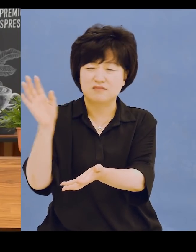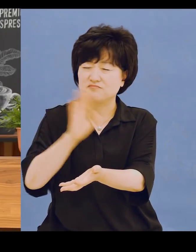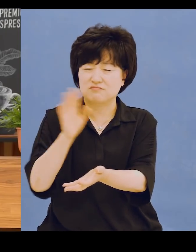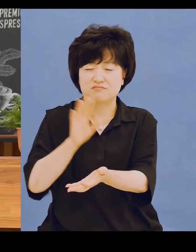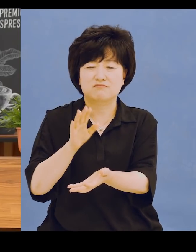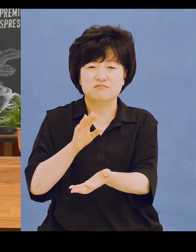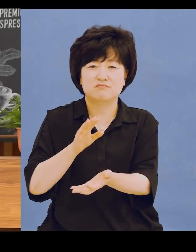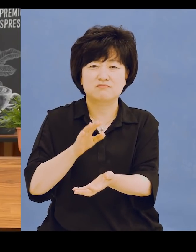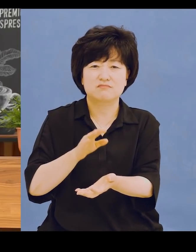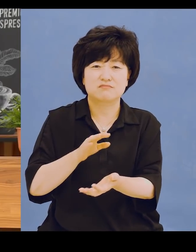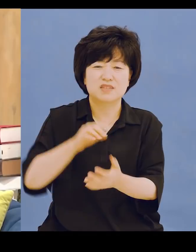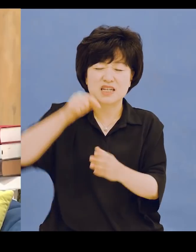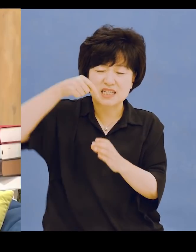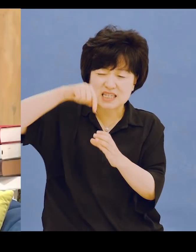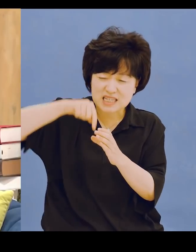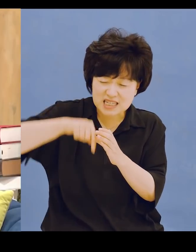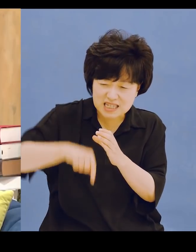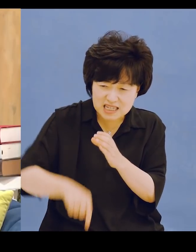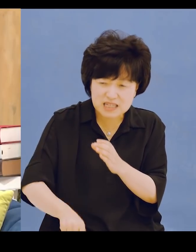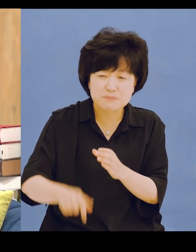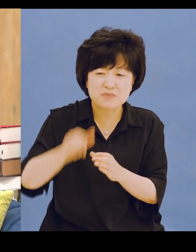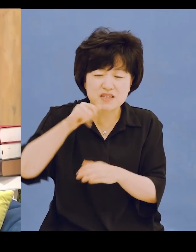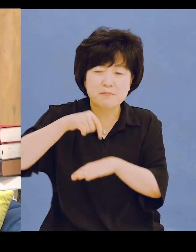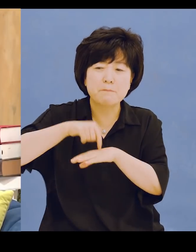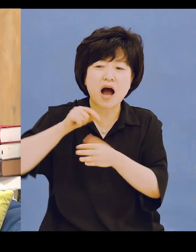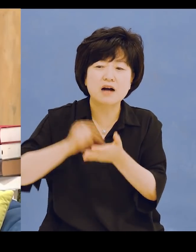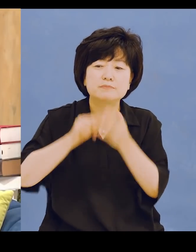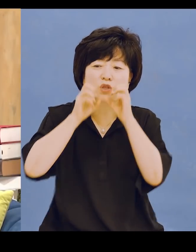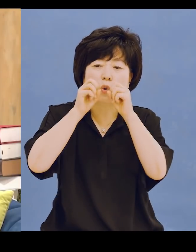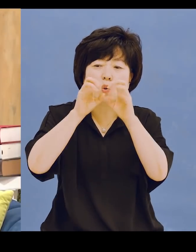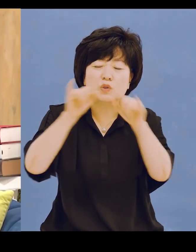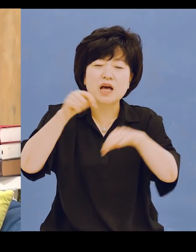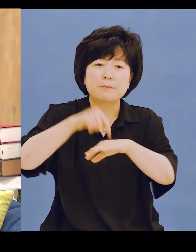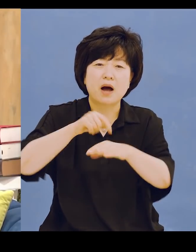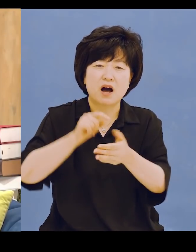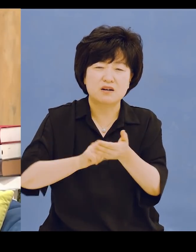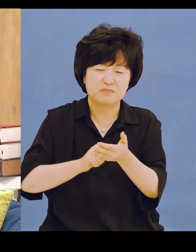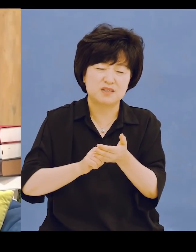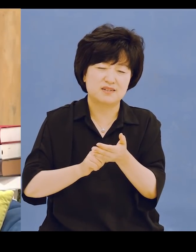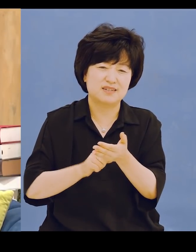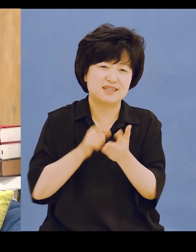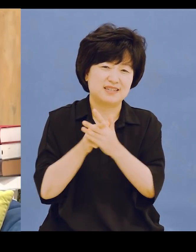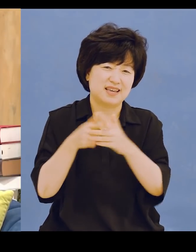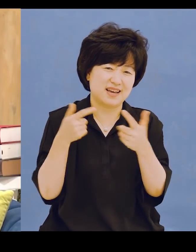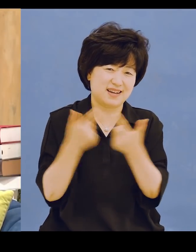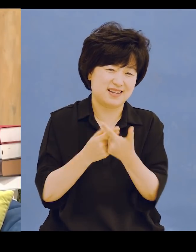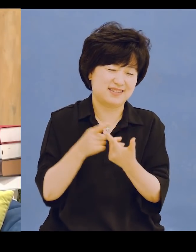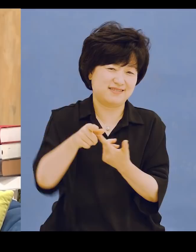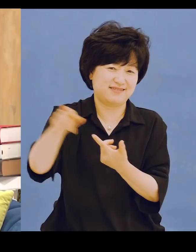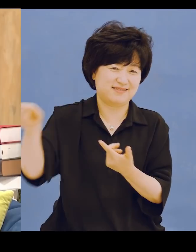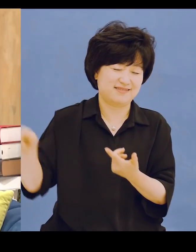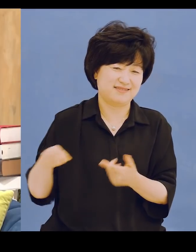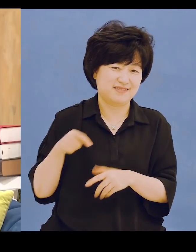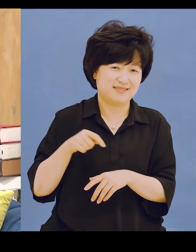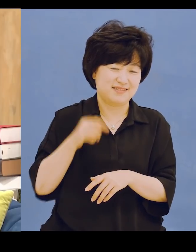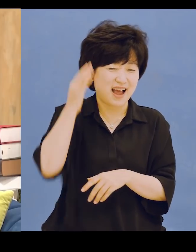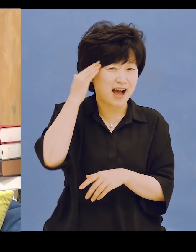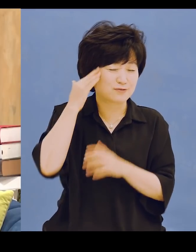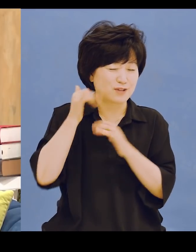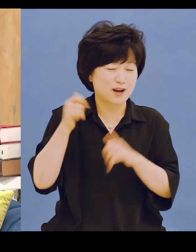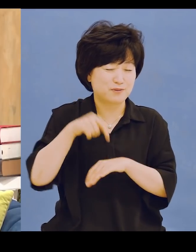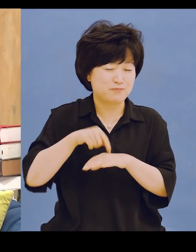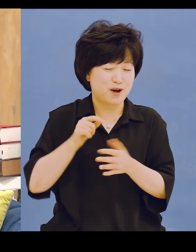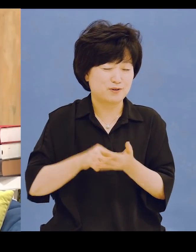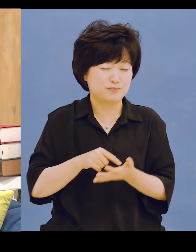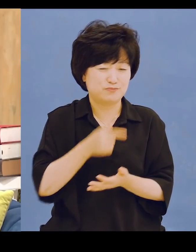이해하는 네. 그 단계까지 아직 우리 한국의 선교에 대한 열정과 네. 그게 성숙되어 있지 않았다 하는 것이 제